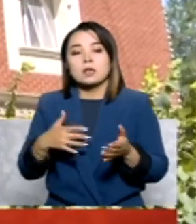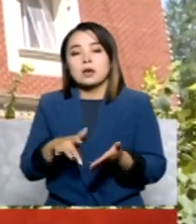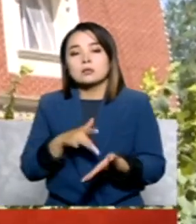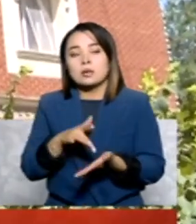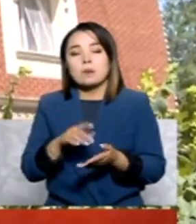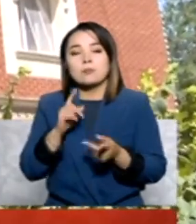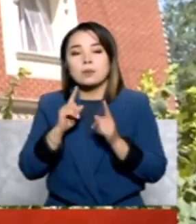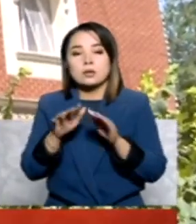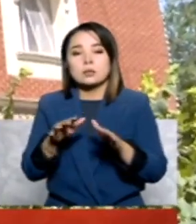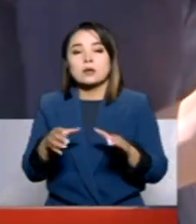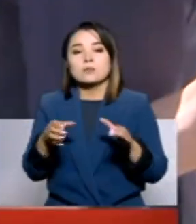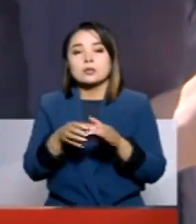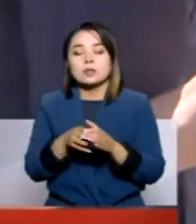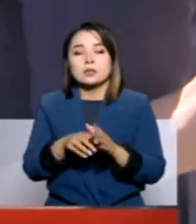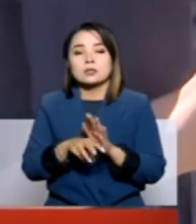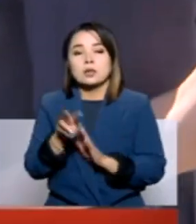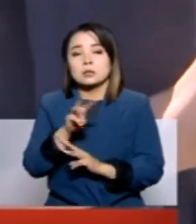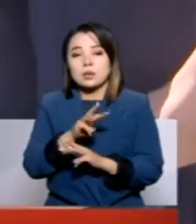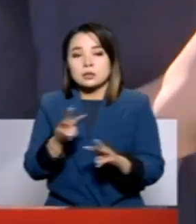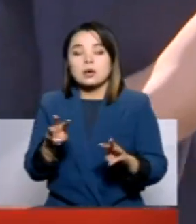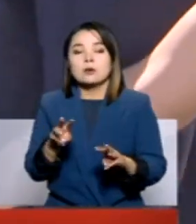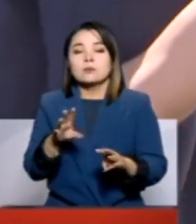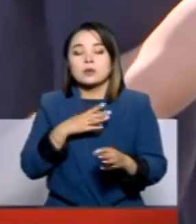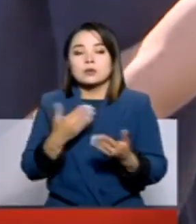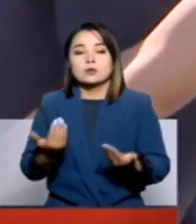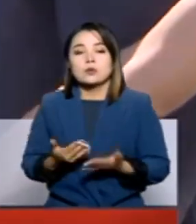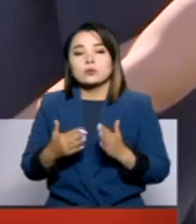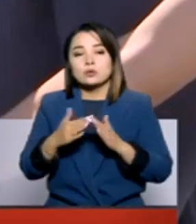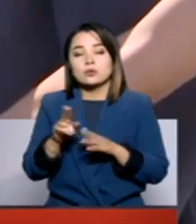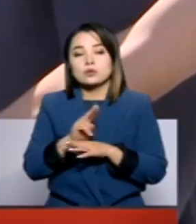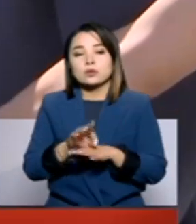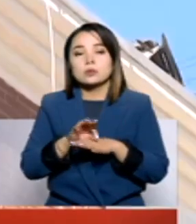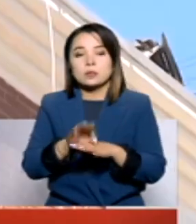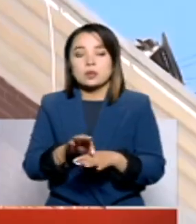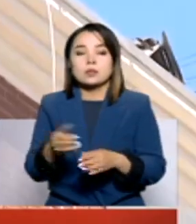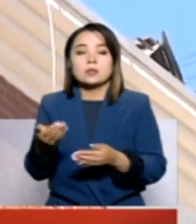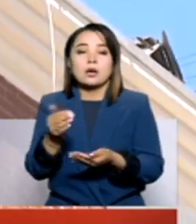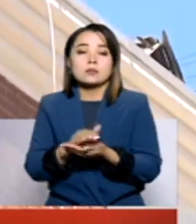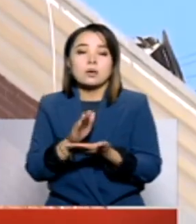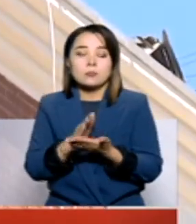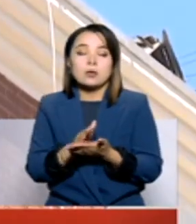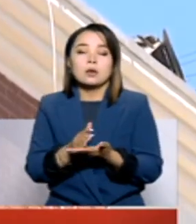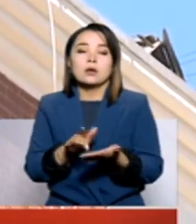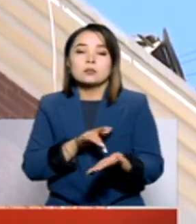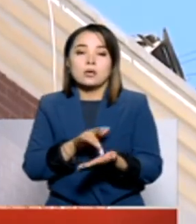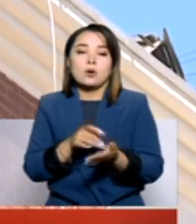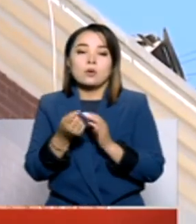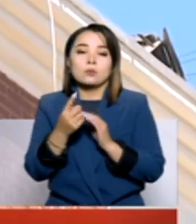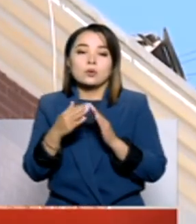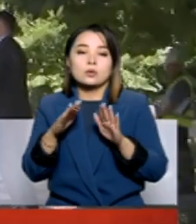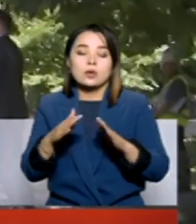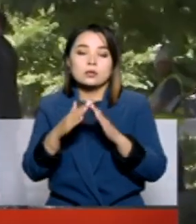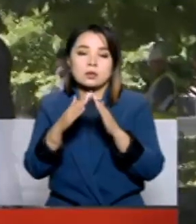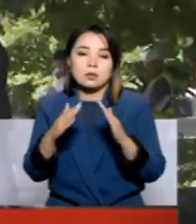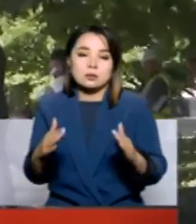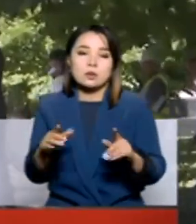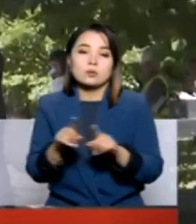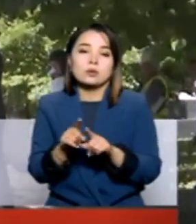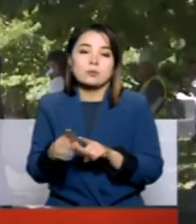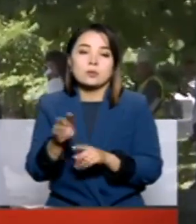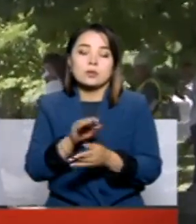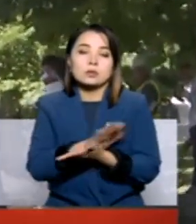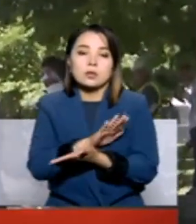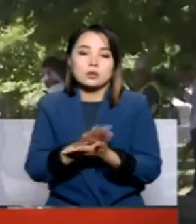парламент сенатының депутаты Бекболат Орынбеков көп қабатты тұрғын үйлердің жөндеу жұмыстарымен танысты. Шаһарда 11 үйдің шатыры мен қасбеті